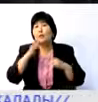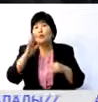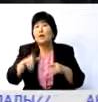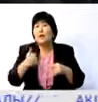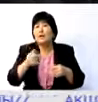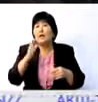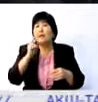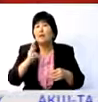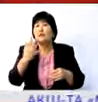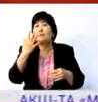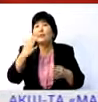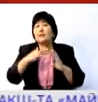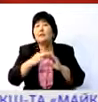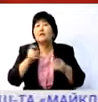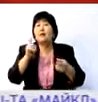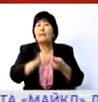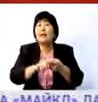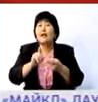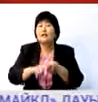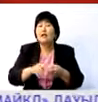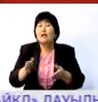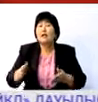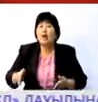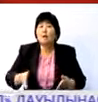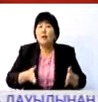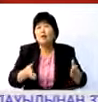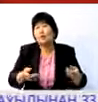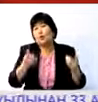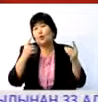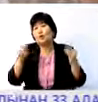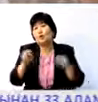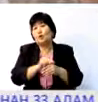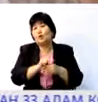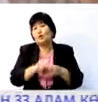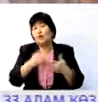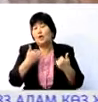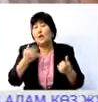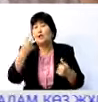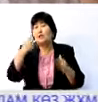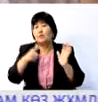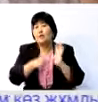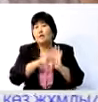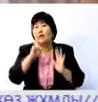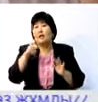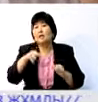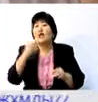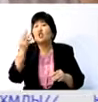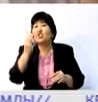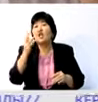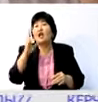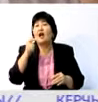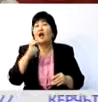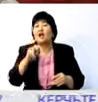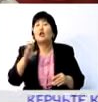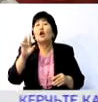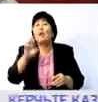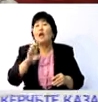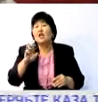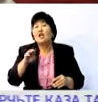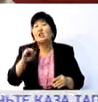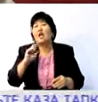кентті 5 елді мекенмен байланыстыратын өңірлік магистральде күрделі жөндеу көрмек. 27 шақырым жол Шиелі, Қарғалы, Байгенже,